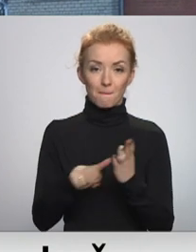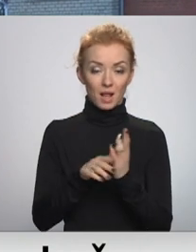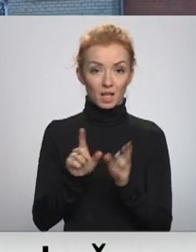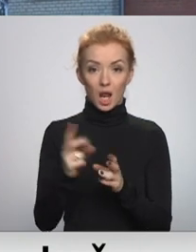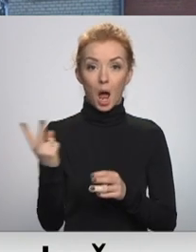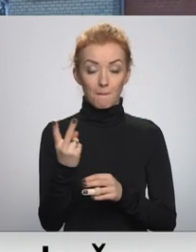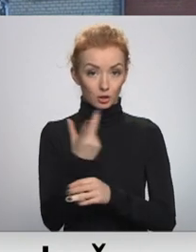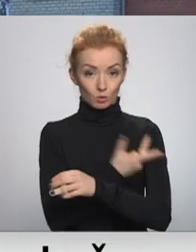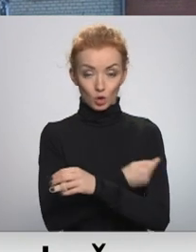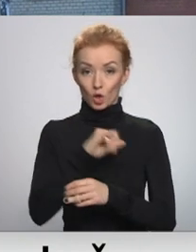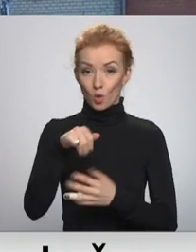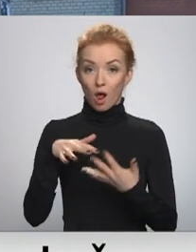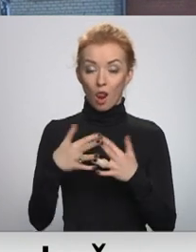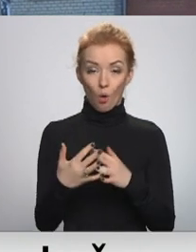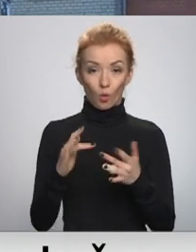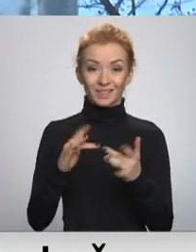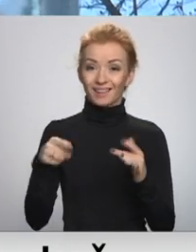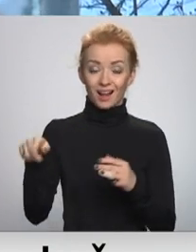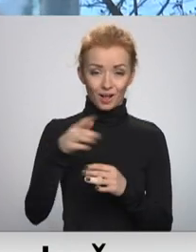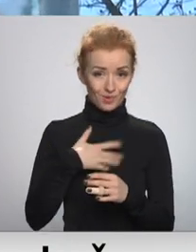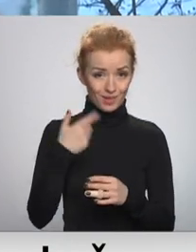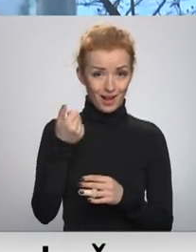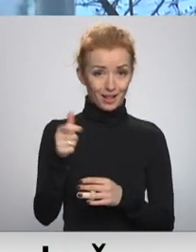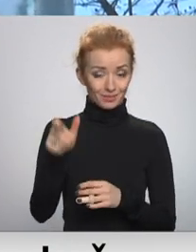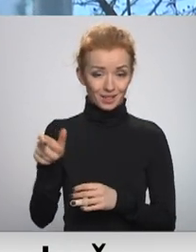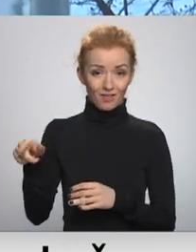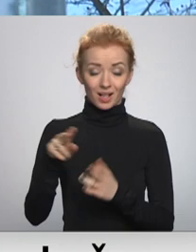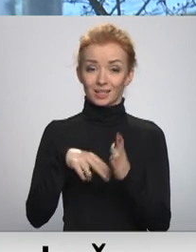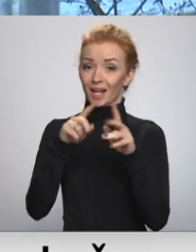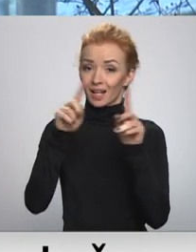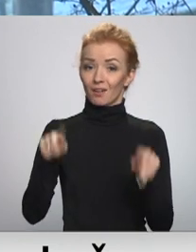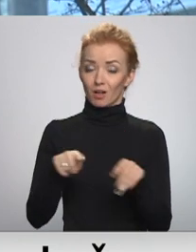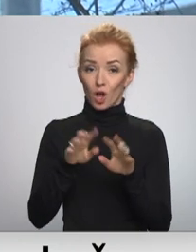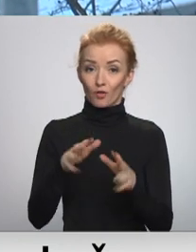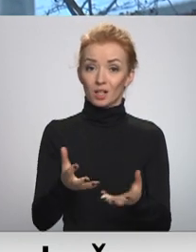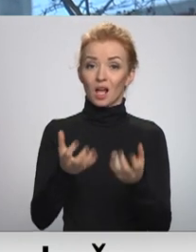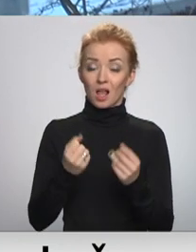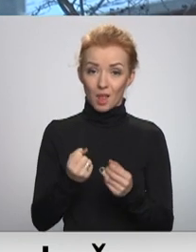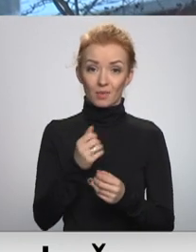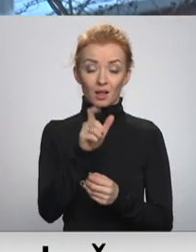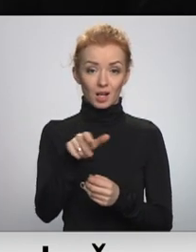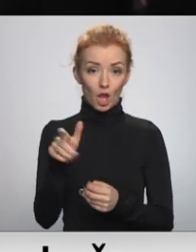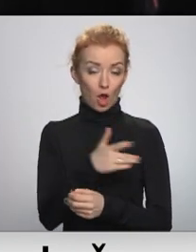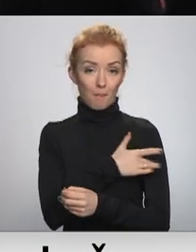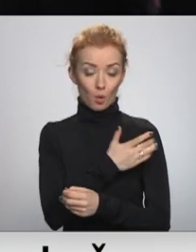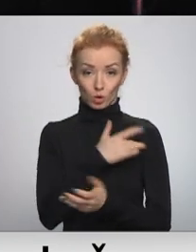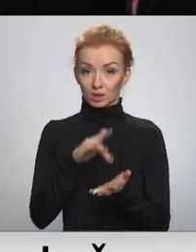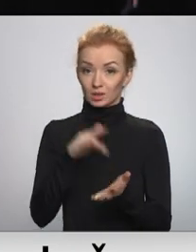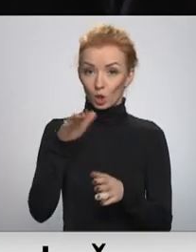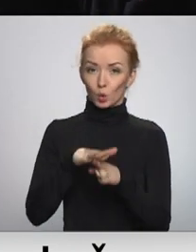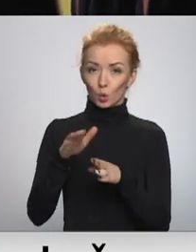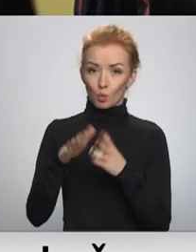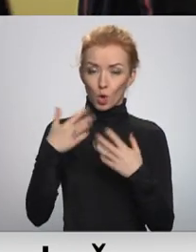jo laukos internets ir tikai rētajam. Certifikātu var saņemt arī klientu apkalpošanas centrā. Tukumā izsniegt jau vairāk